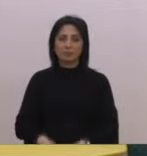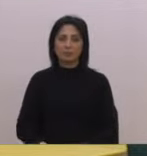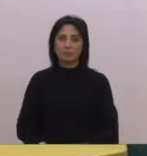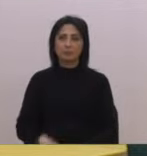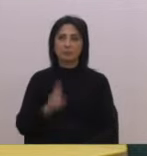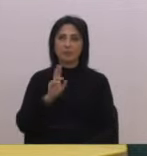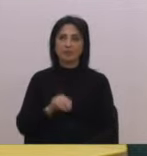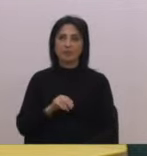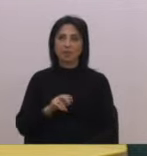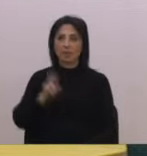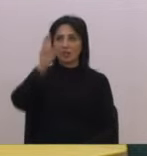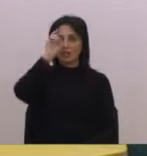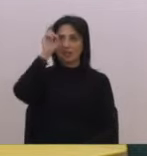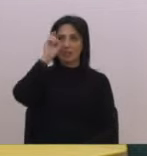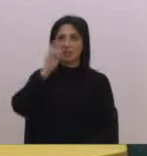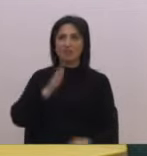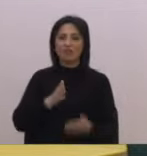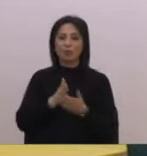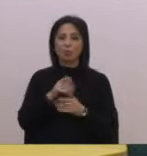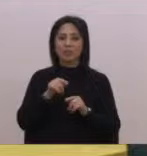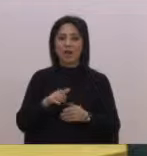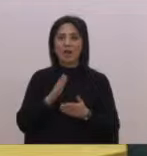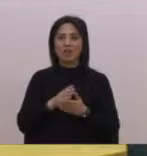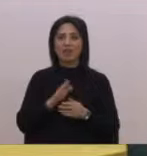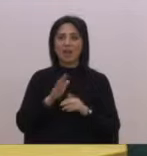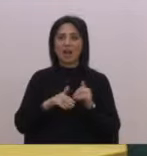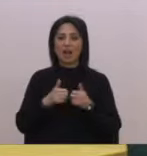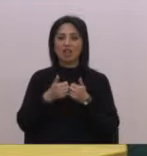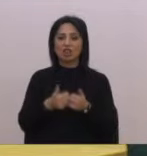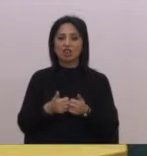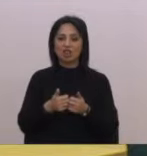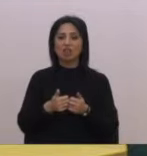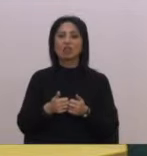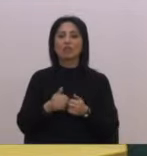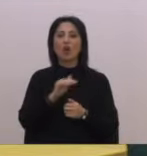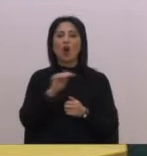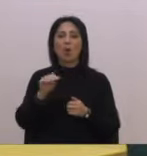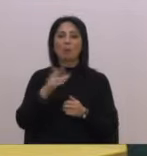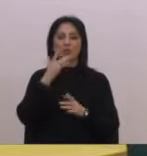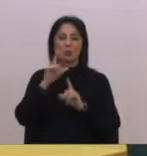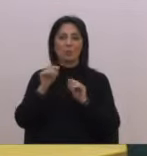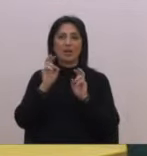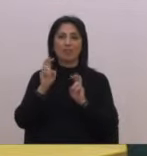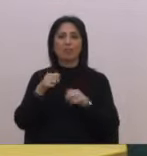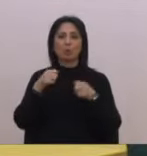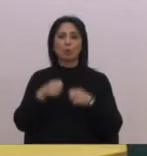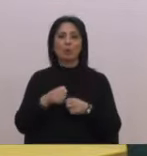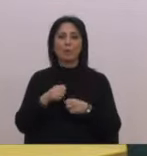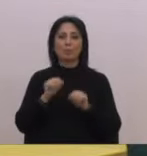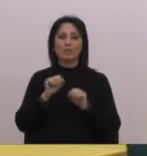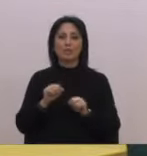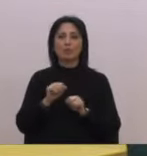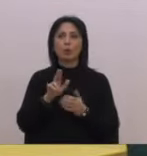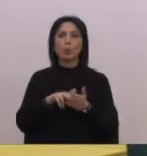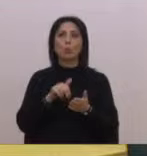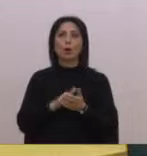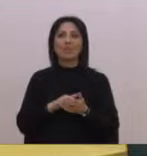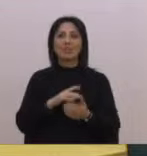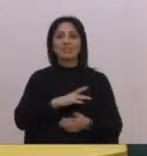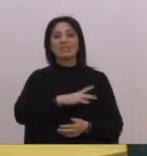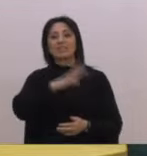და სახელმწიფოს ფუნქცია აქ არის, რომ ხელი შეუწყოთ ლეგალურ მიგრანტებს და ჩვენი მიგრანტების უფლებების დაცვას და უკაცრავად თუ